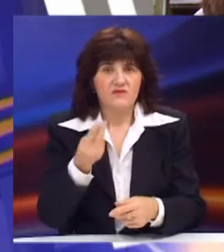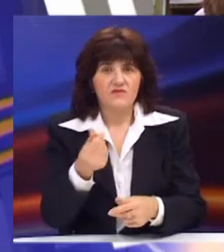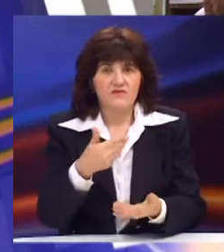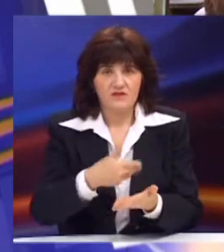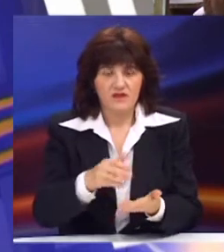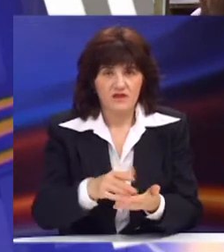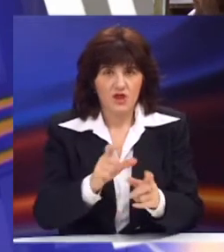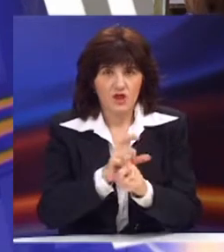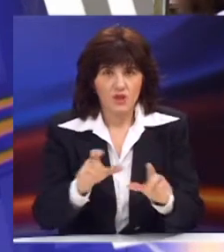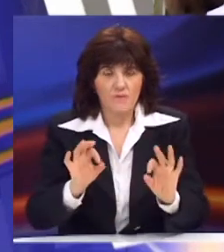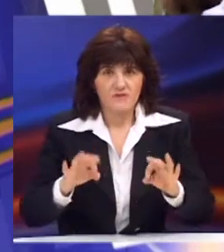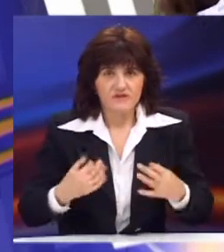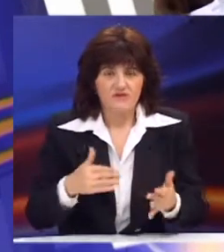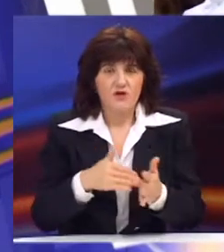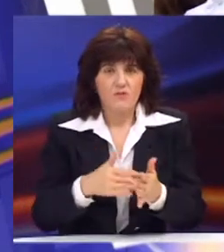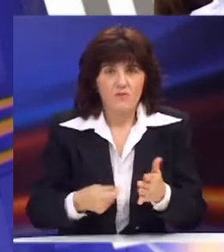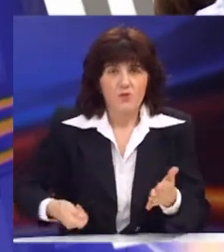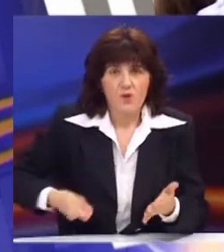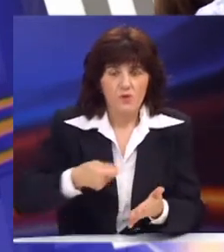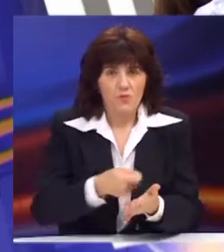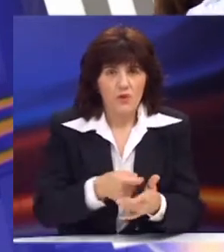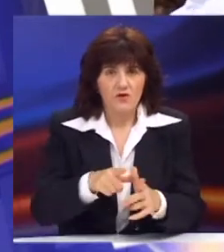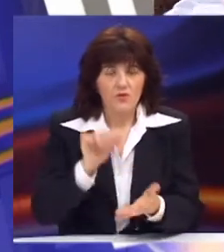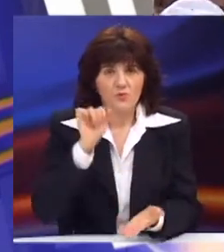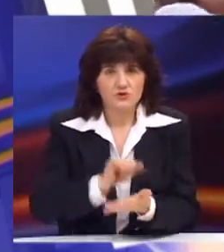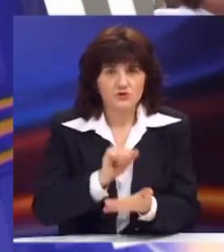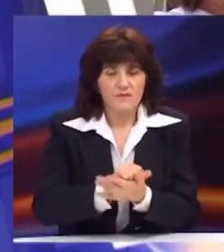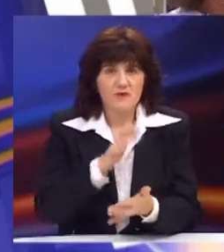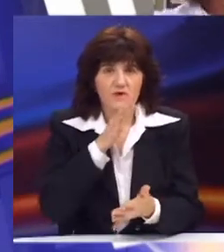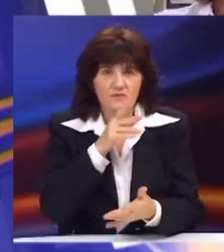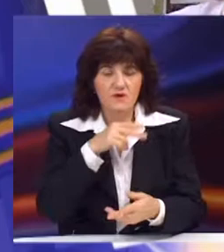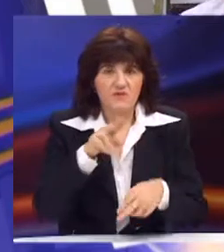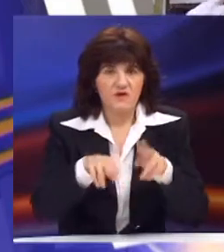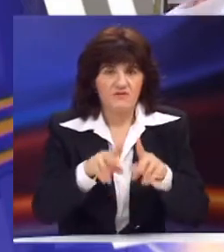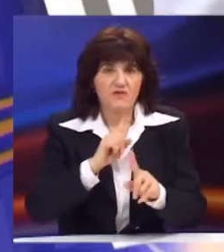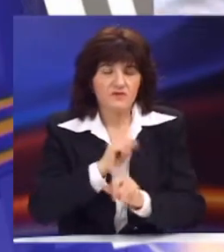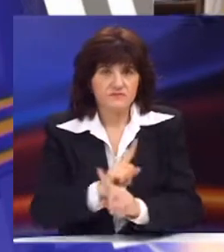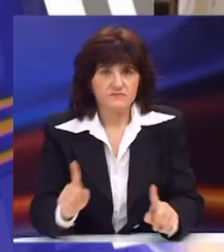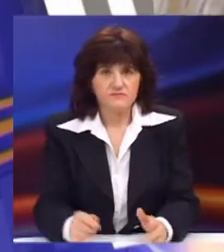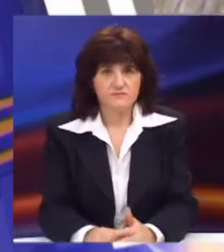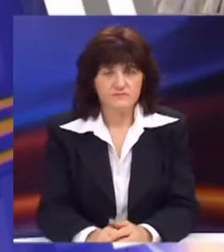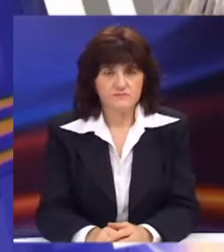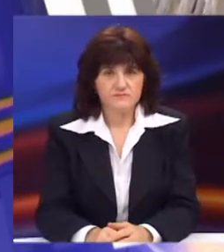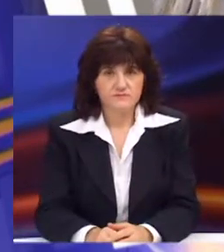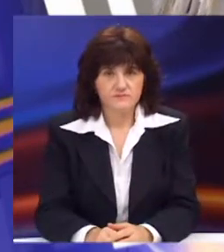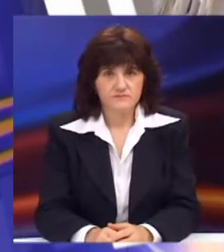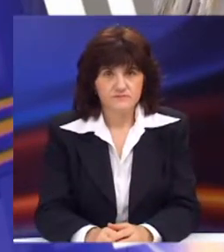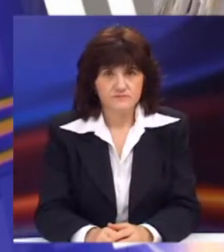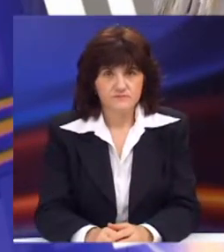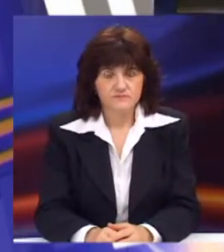značajne finansijske izdatke za dom zdravlja, jer je potrebno ulagati sredstva u štampače, papir za štampanje i tonere.